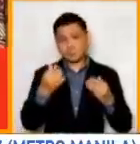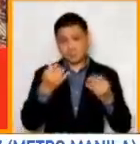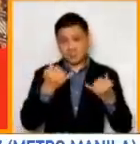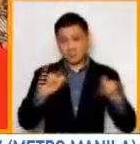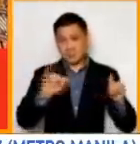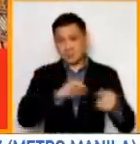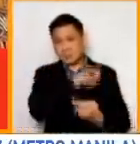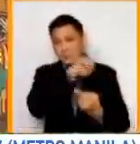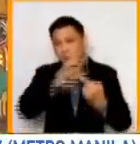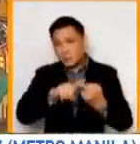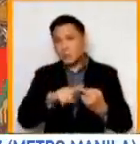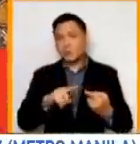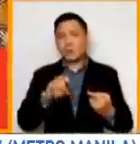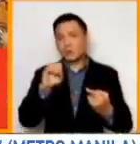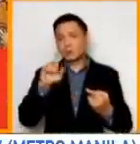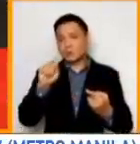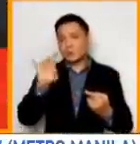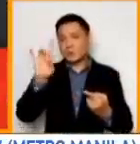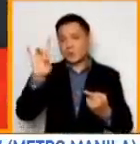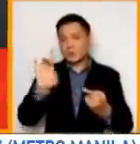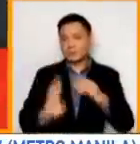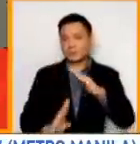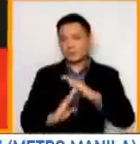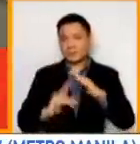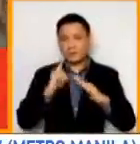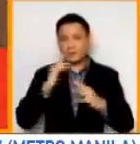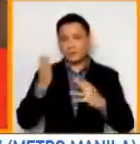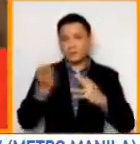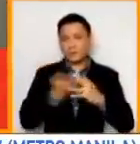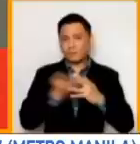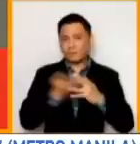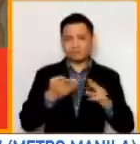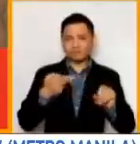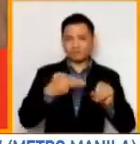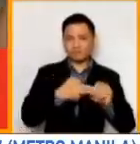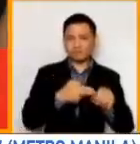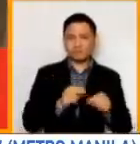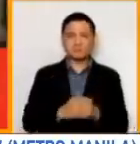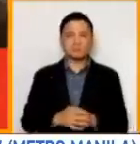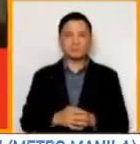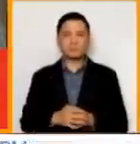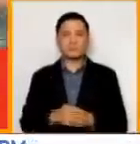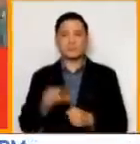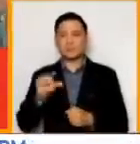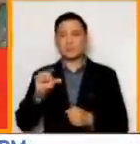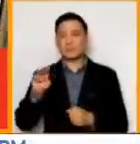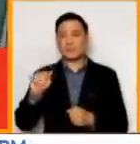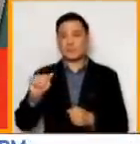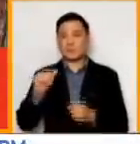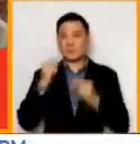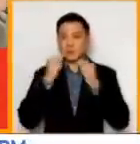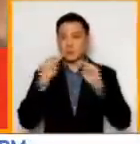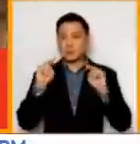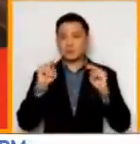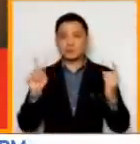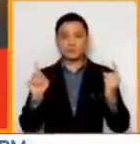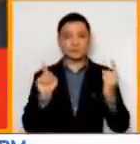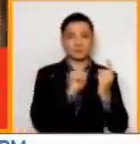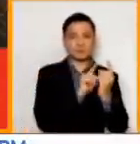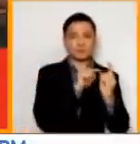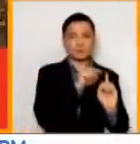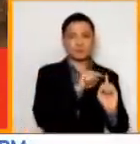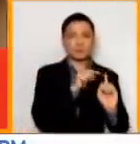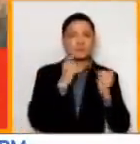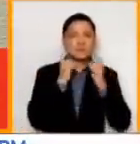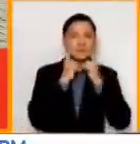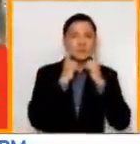ng filing of candidacy. Eksklusibong nakapanayam ng GMA News ang presidential daughter sa isang hotel sa Ortigas Center nang